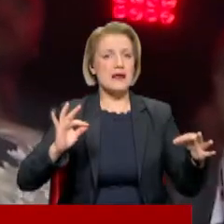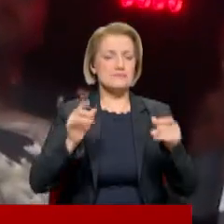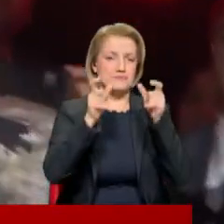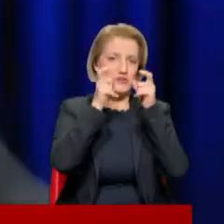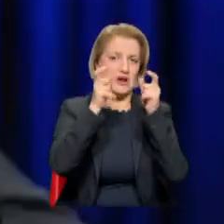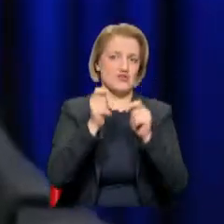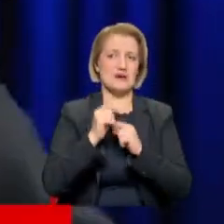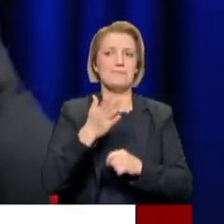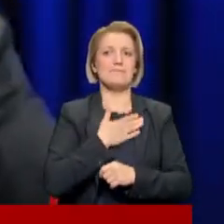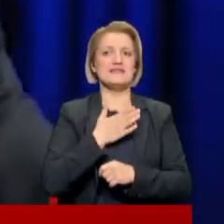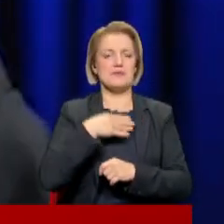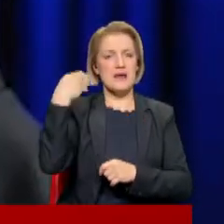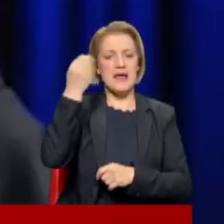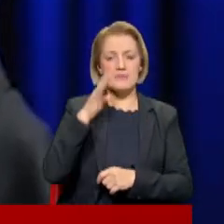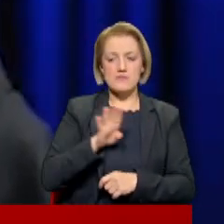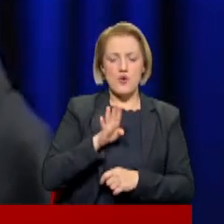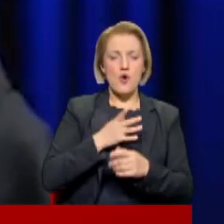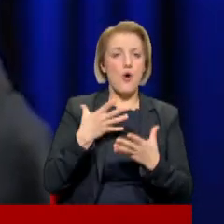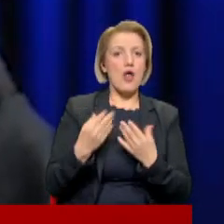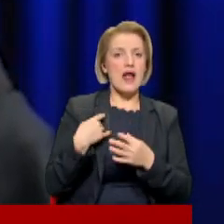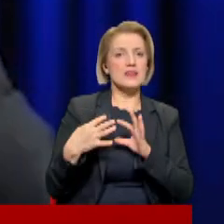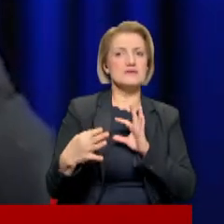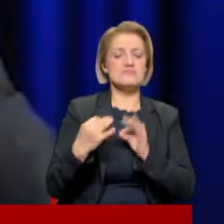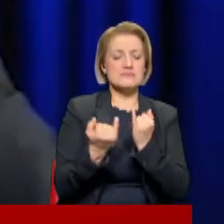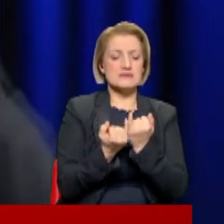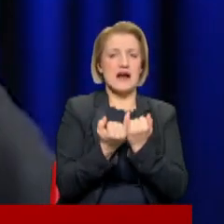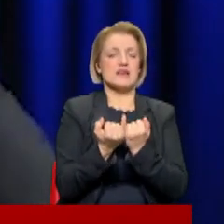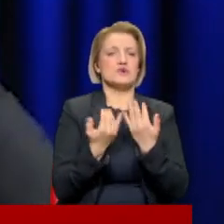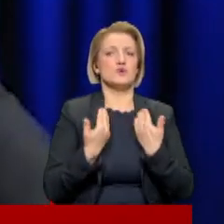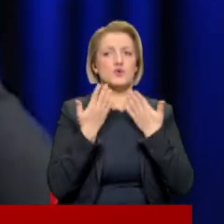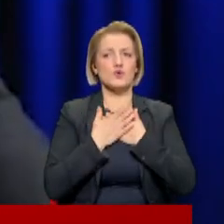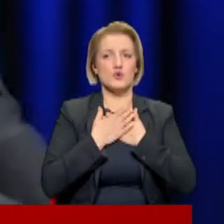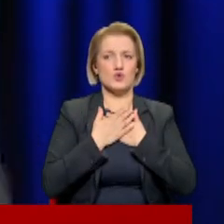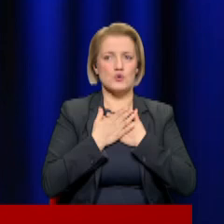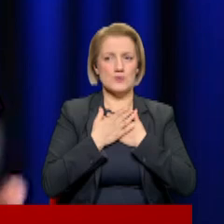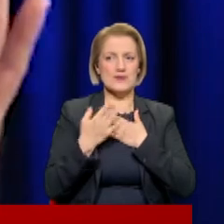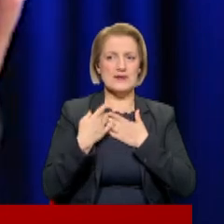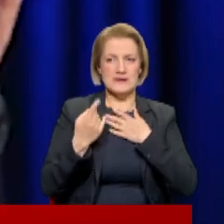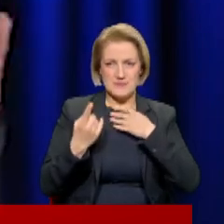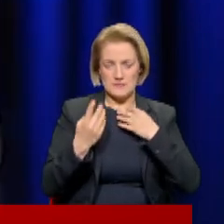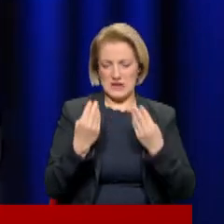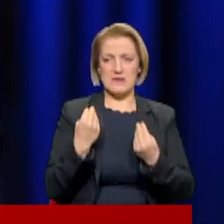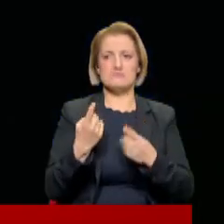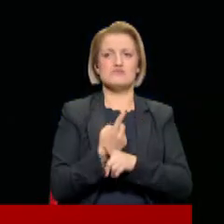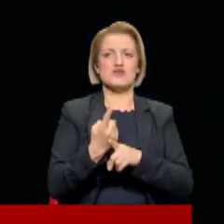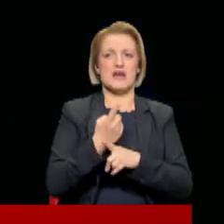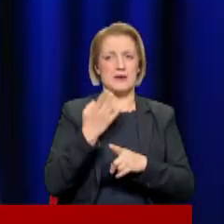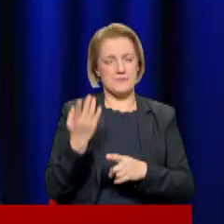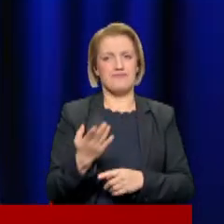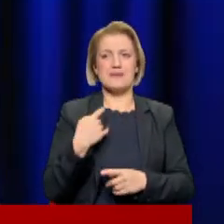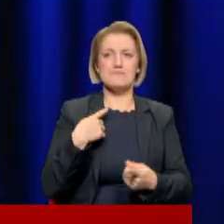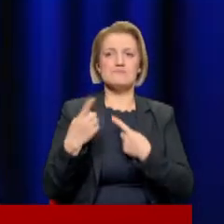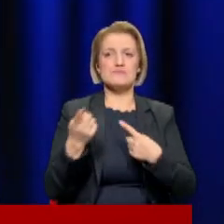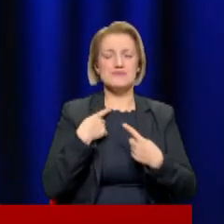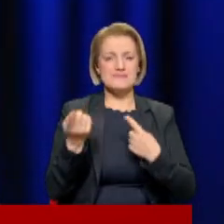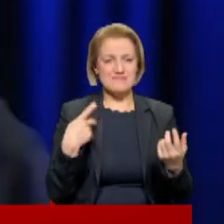dikkat çekti bizim Ekrem İmamoğlu olan bir kardeşlik hukuku Aramızda bir fitne savar var Bu çok iyi bir şey çünkü biz birbirimize